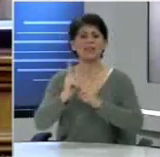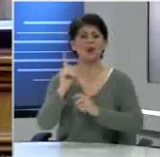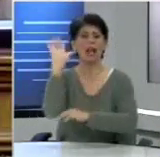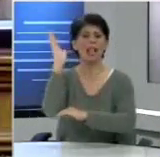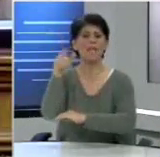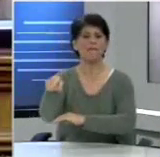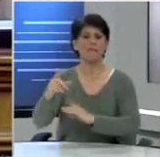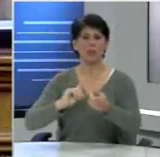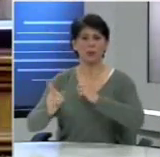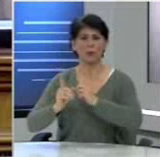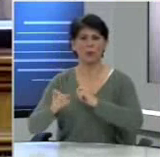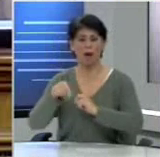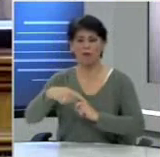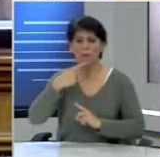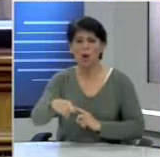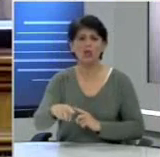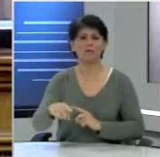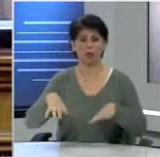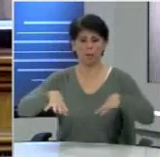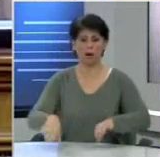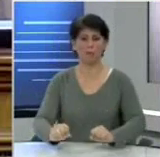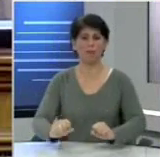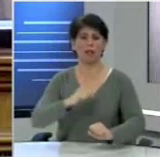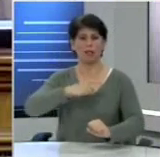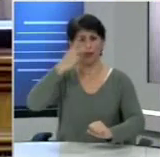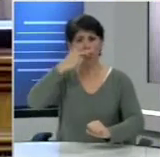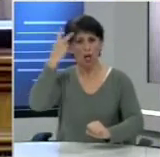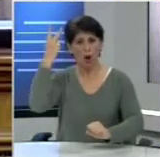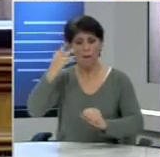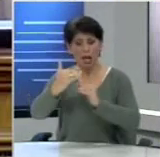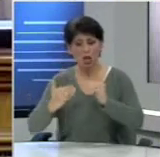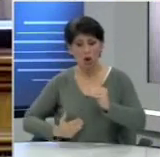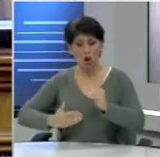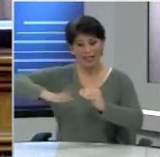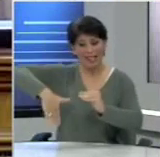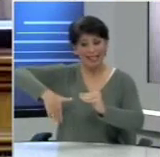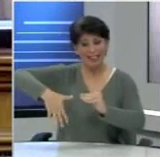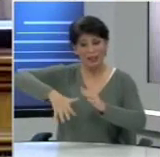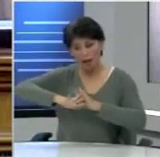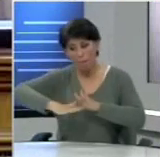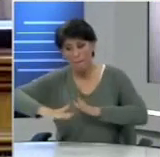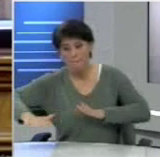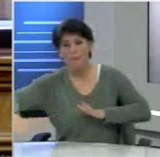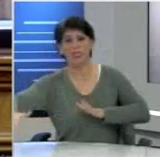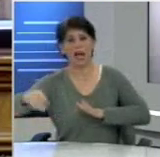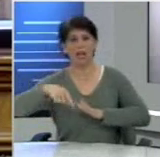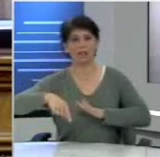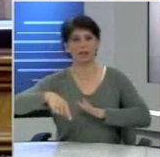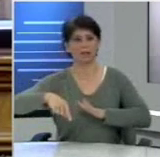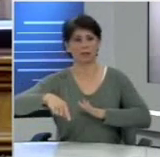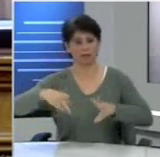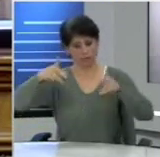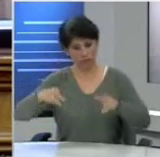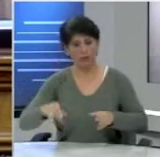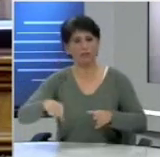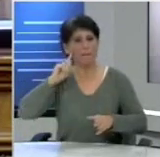προσβάλλει τα κυριαρχικά δικαιώματα της χώρας μας στο θαλάσσιο χώρο νότια της Κρήτης. Να τερματιστεί αυτή